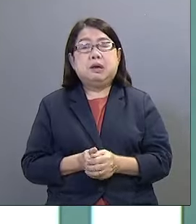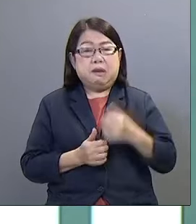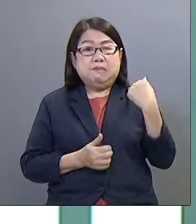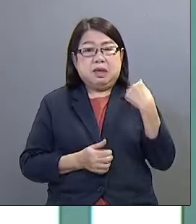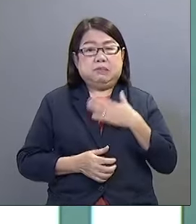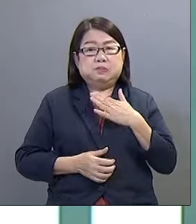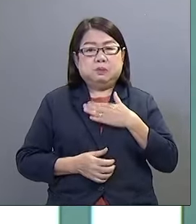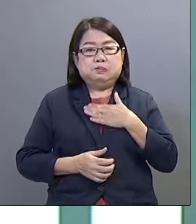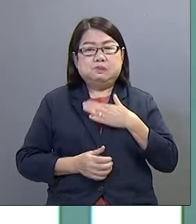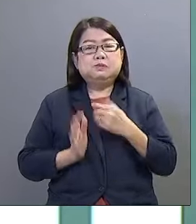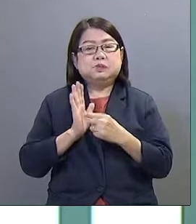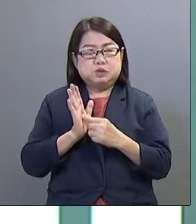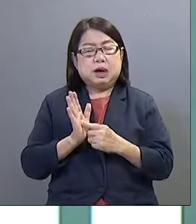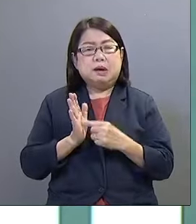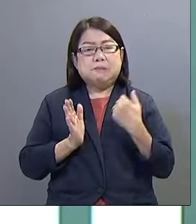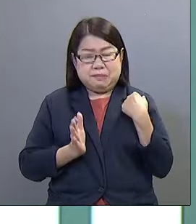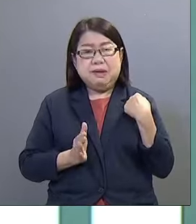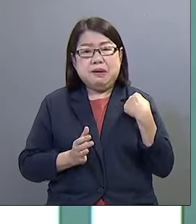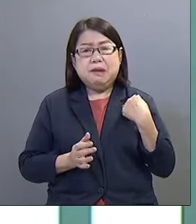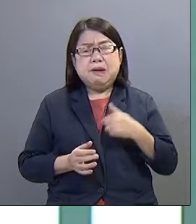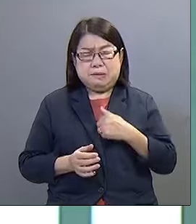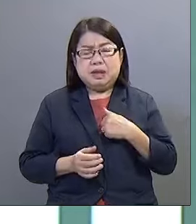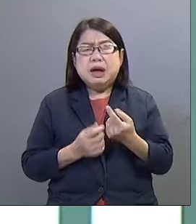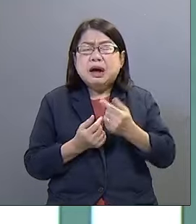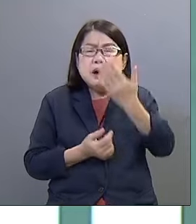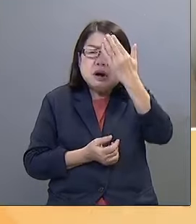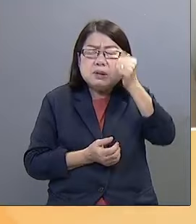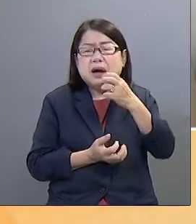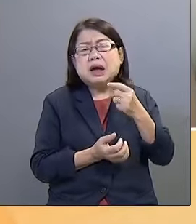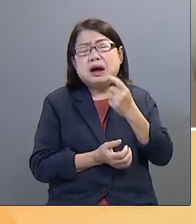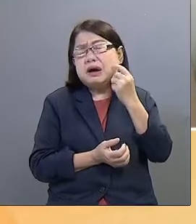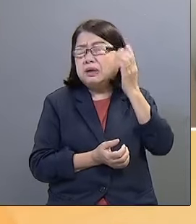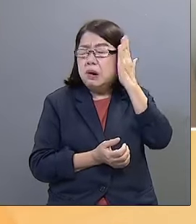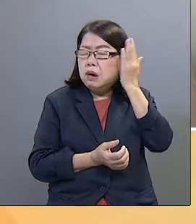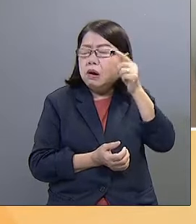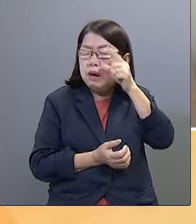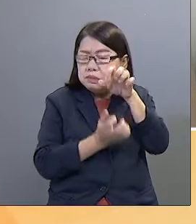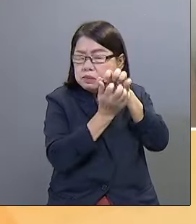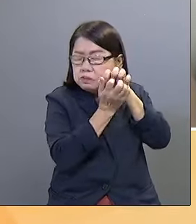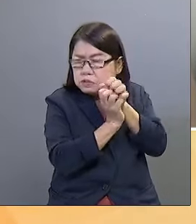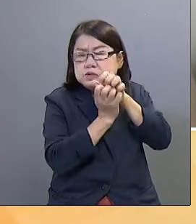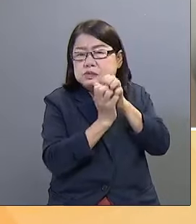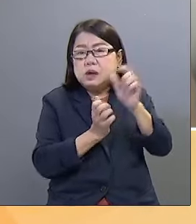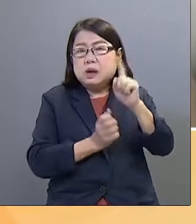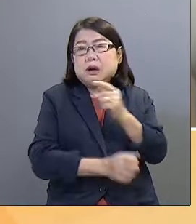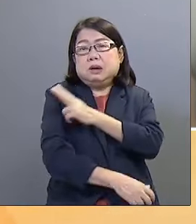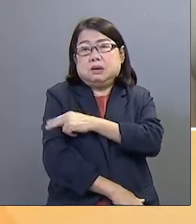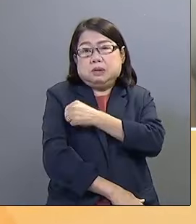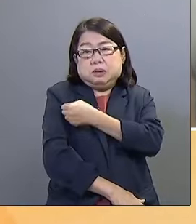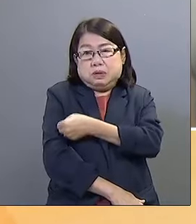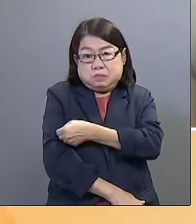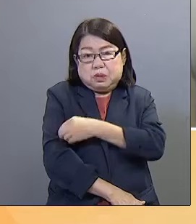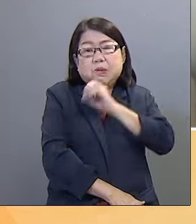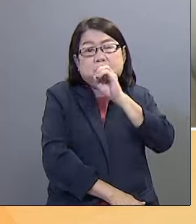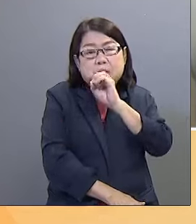ยตอย่ผมสาเหตุของการนอนกัดฟันครคุหมอครัมันเกิดจากอะไรบ้างครคุหมอค่าคืปภัจบันนี้